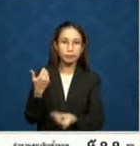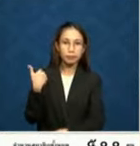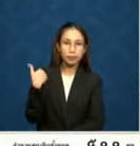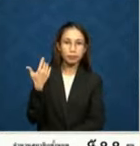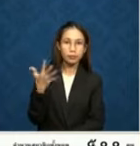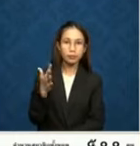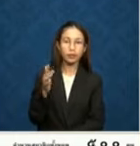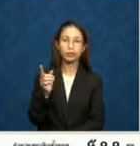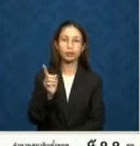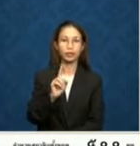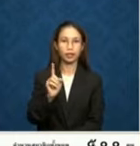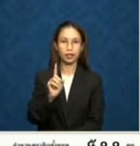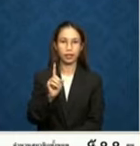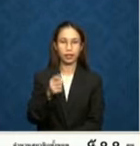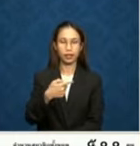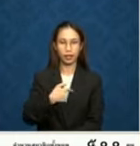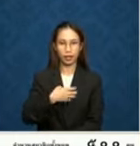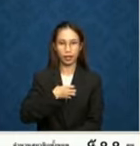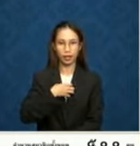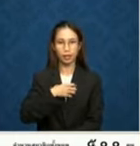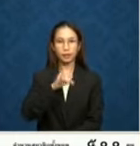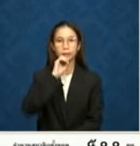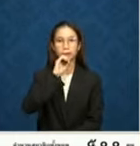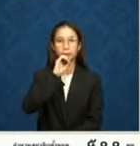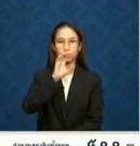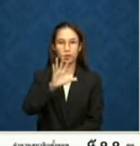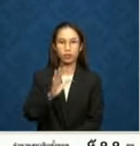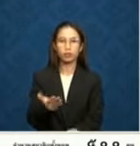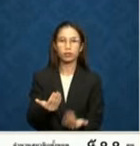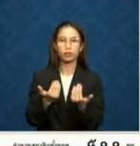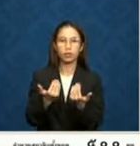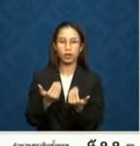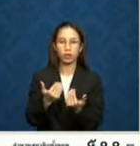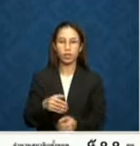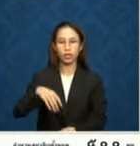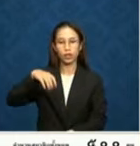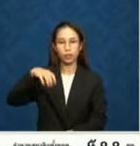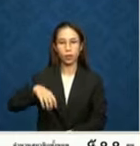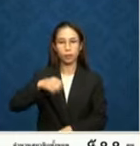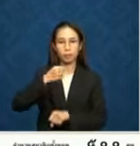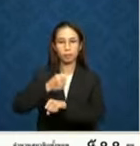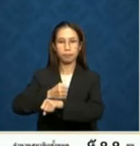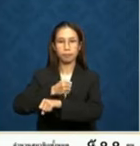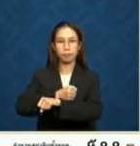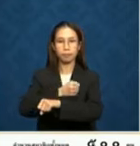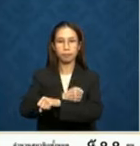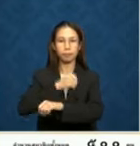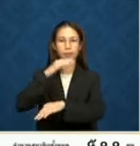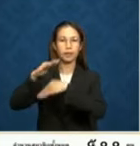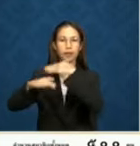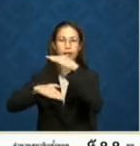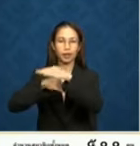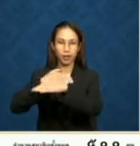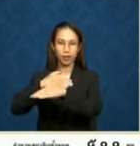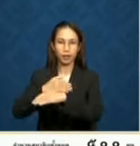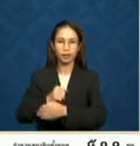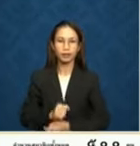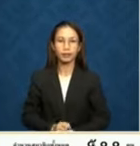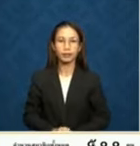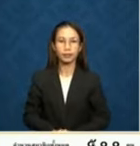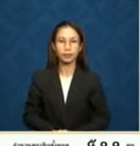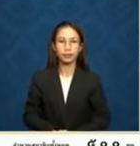านสบาทชิคผู้สงเกีตได้รับทราบว่าขนาดนี้กมพัฒนาฝีมือแงงานได้มีการ